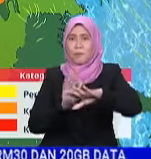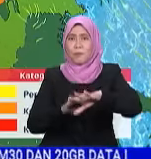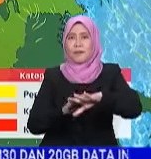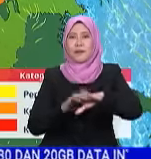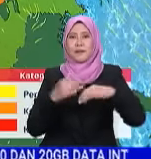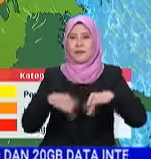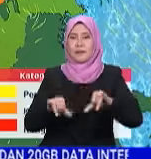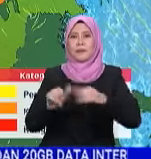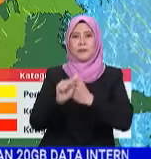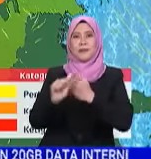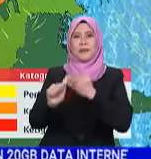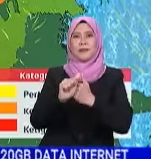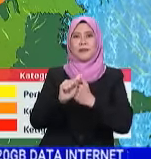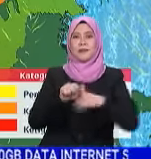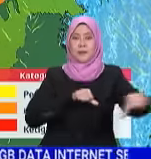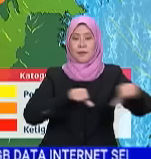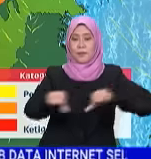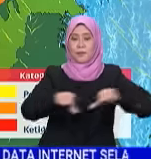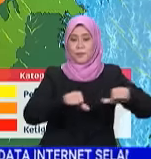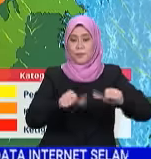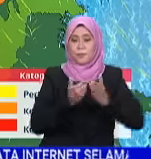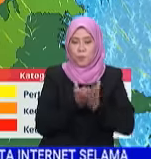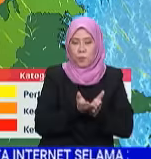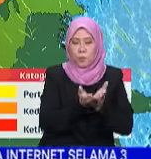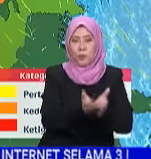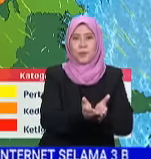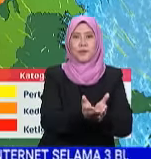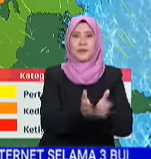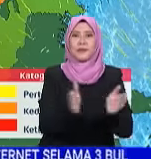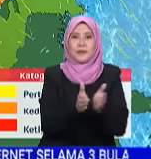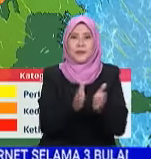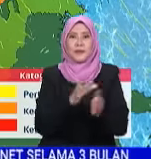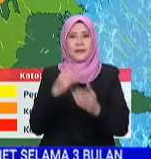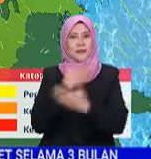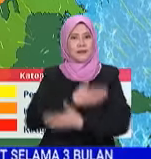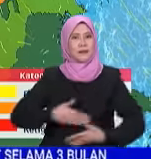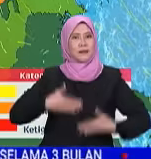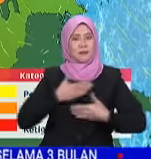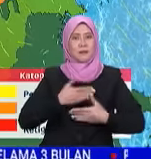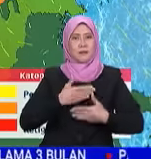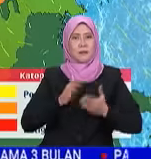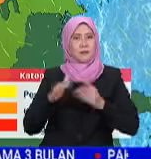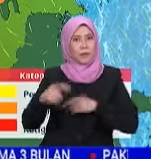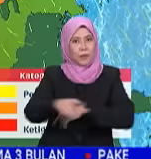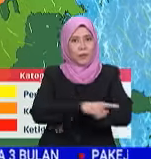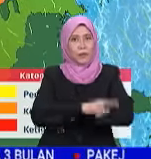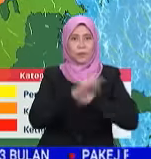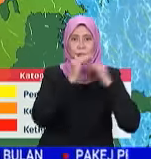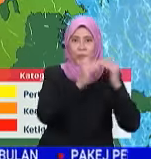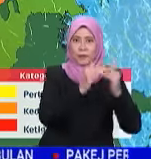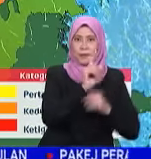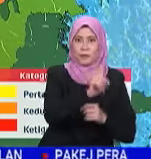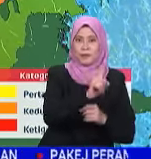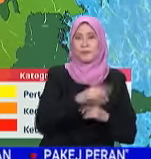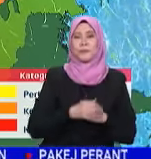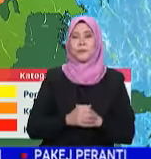masih lagi berbahaya ke atas semua aktiviti bot-bot kecil sukar laut dan juga regresi laut bagi kategori pertama manakala kategori kedua pula ia berbahaya